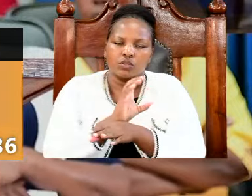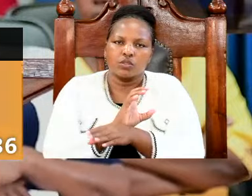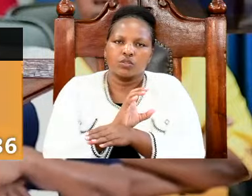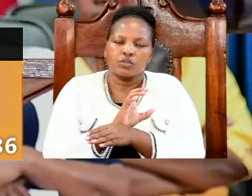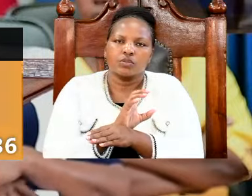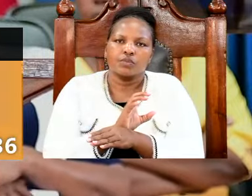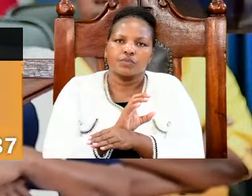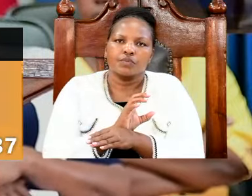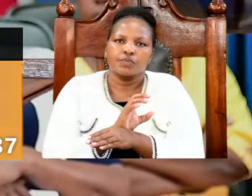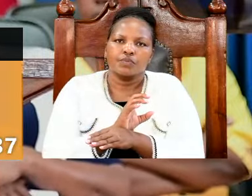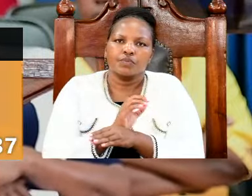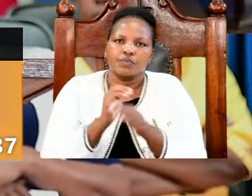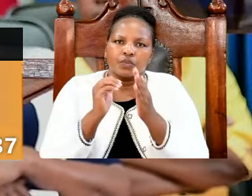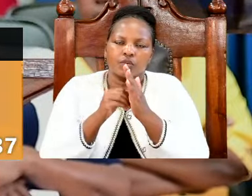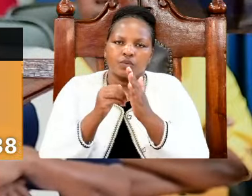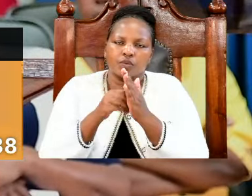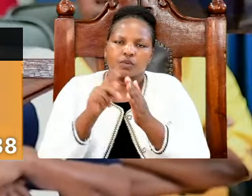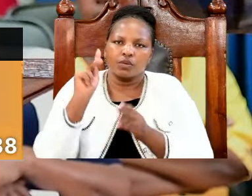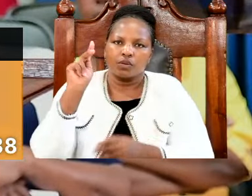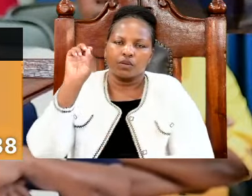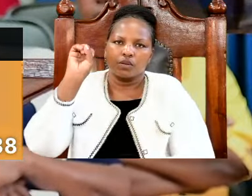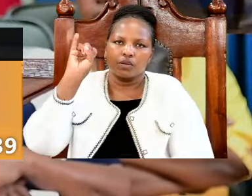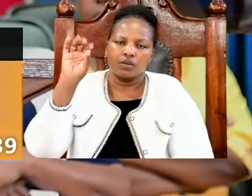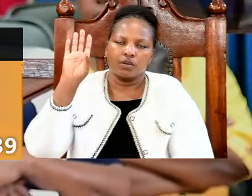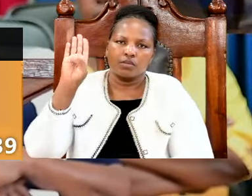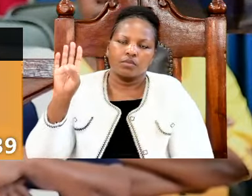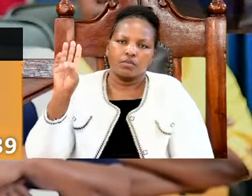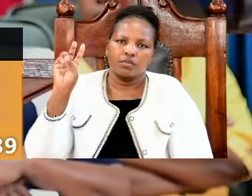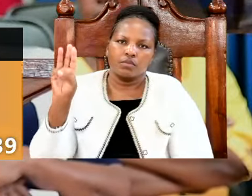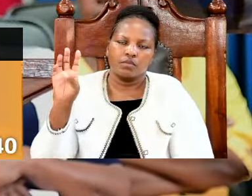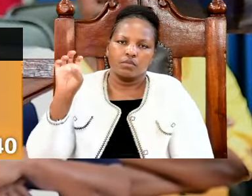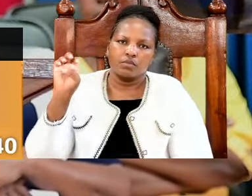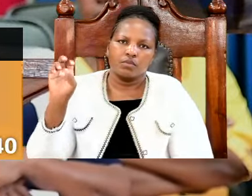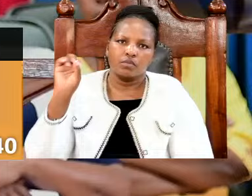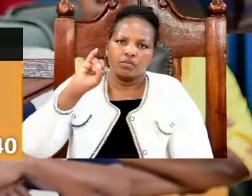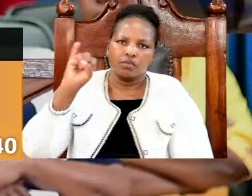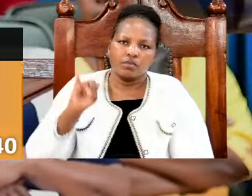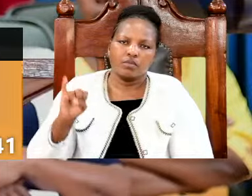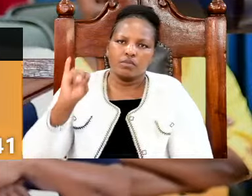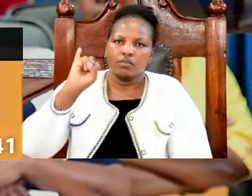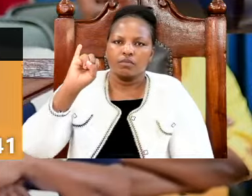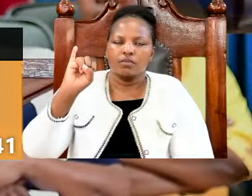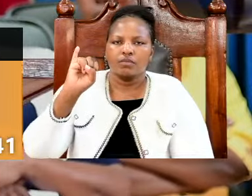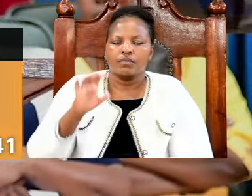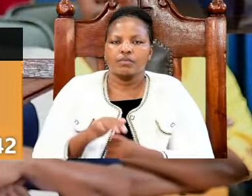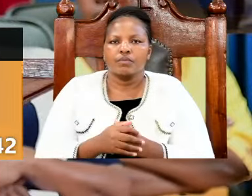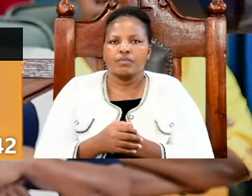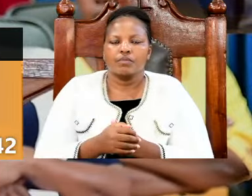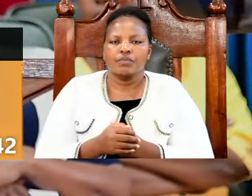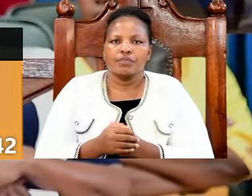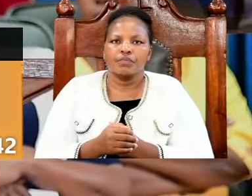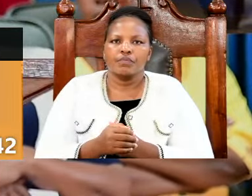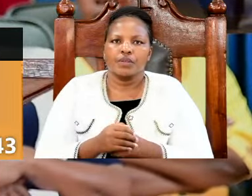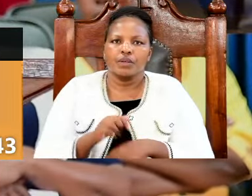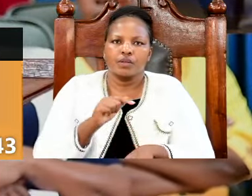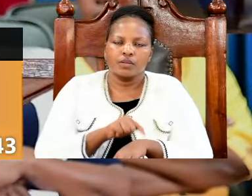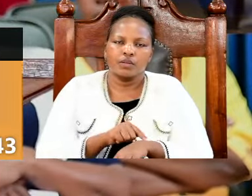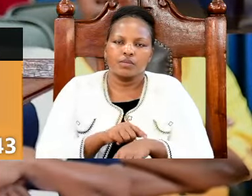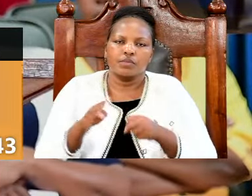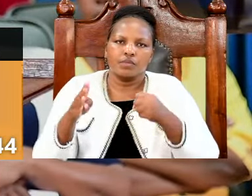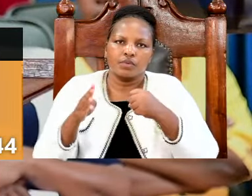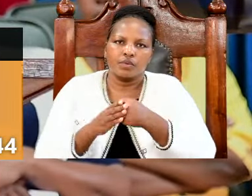ya PCEA Kibwesi tarehe 26 mwezi wa 5 mwaka huu saa 3